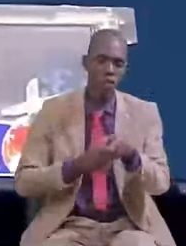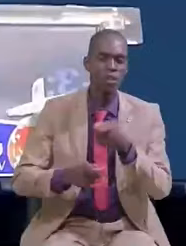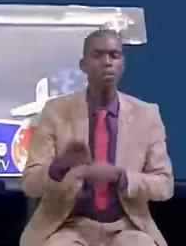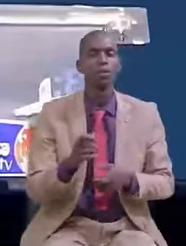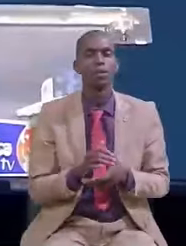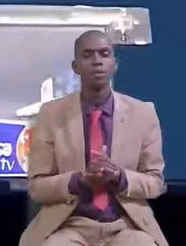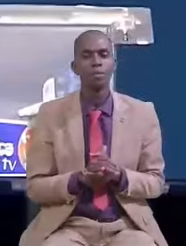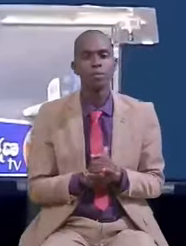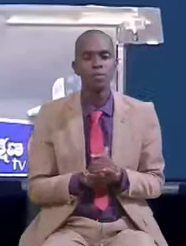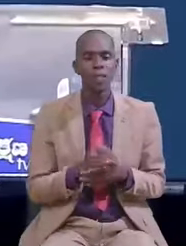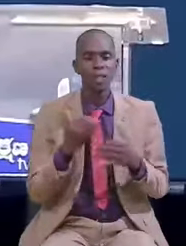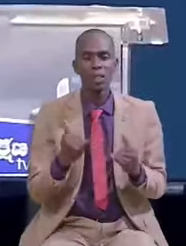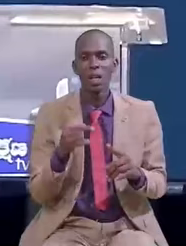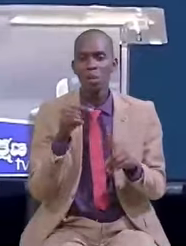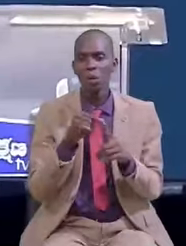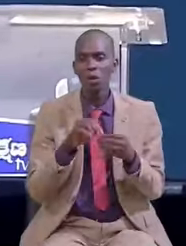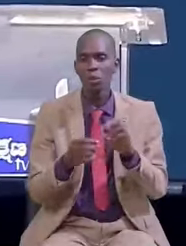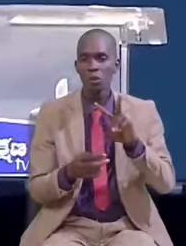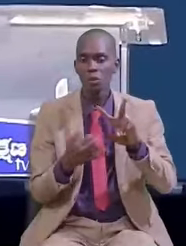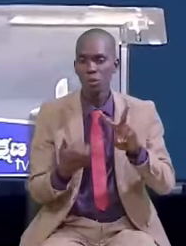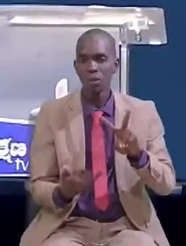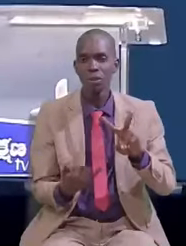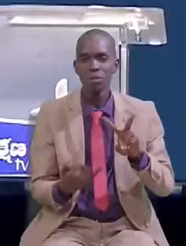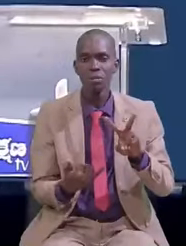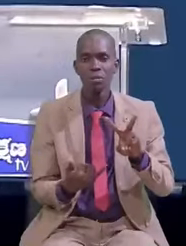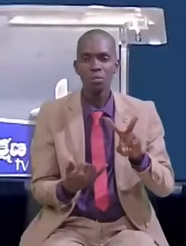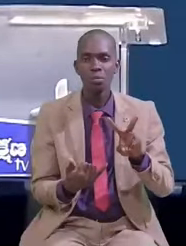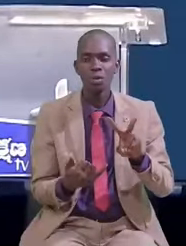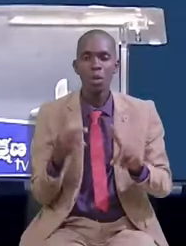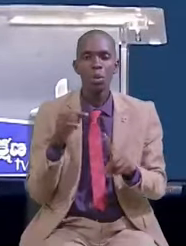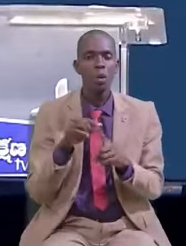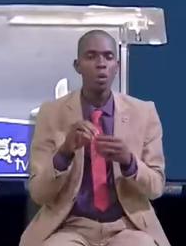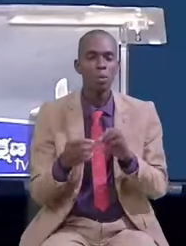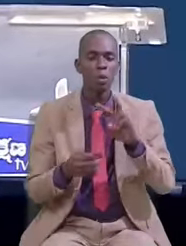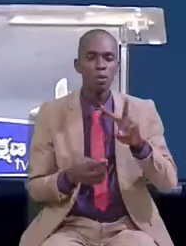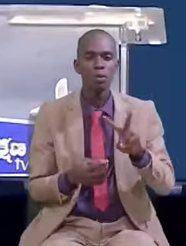Voyons, deuxième point. Deuxième point.